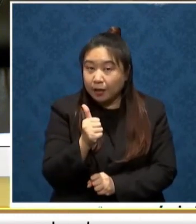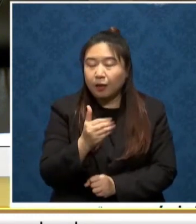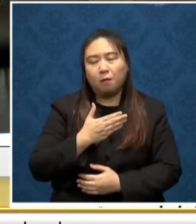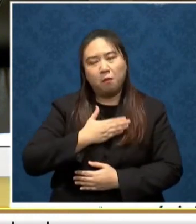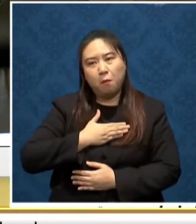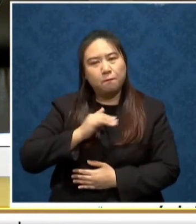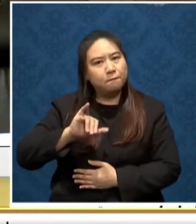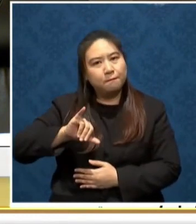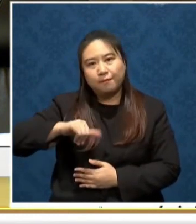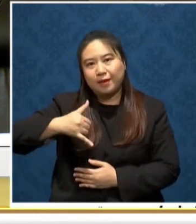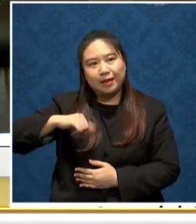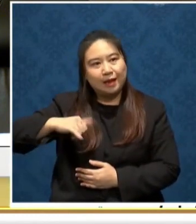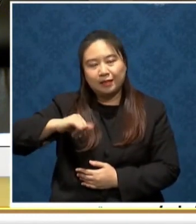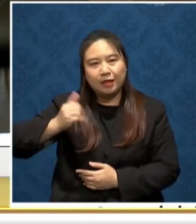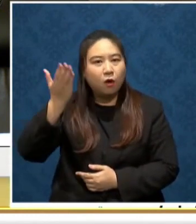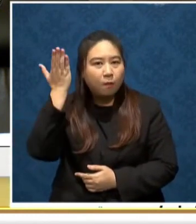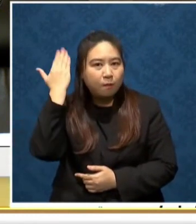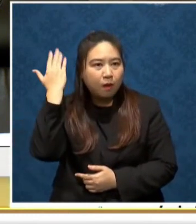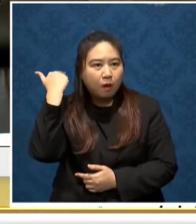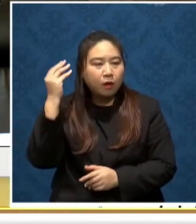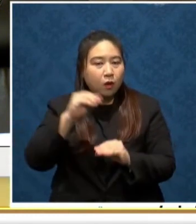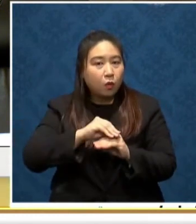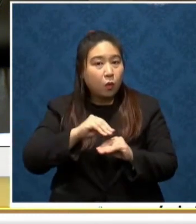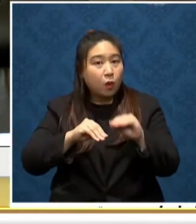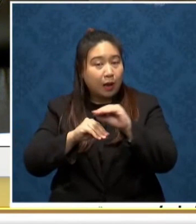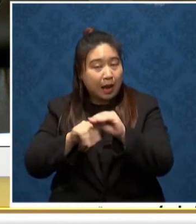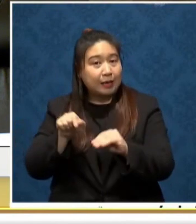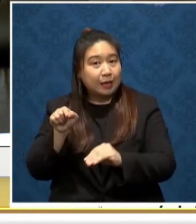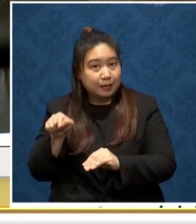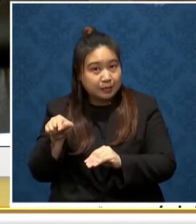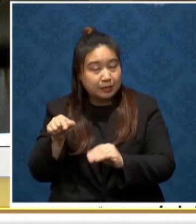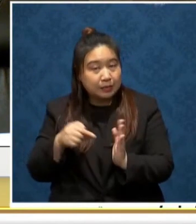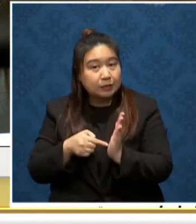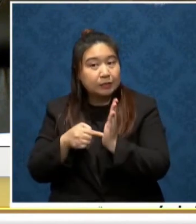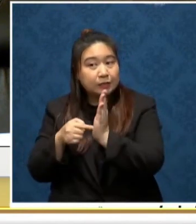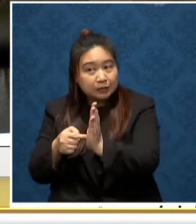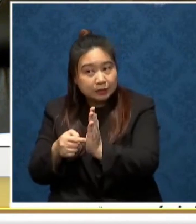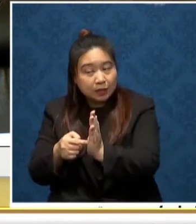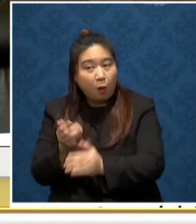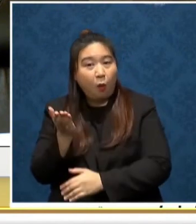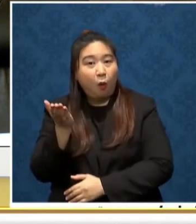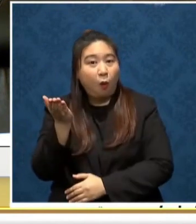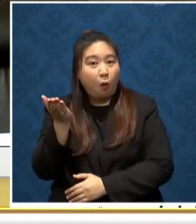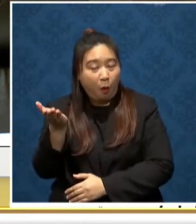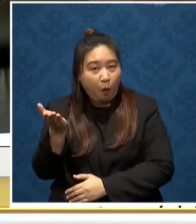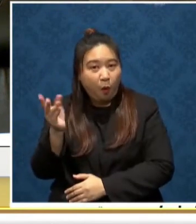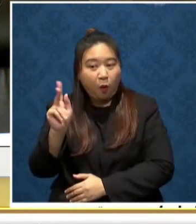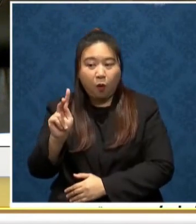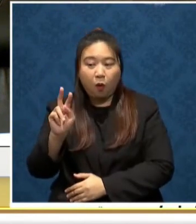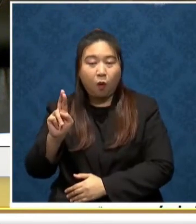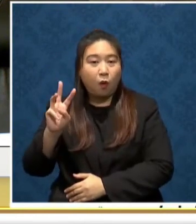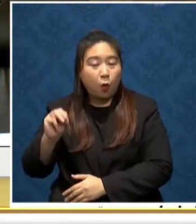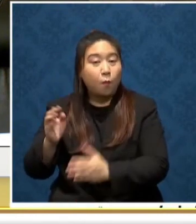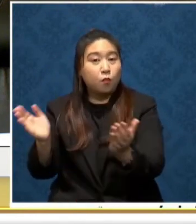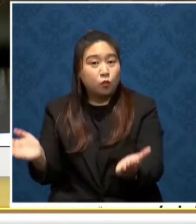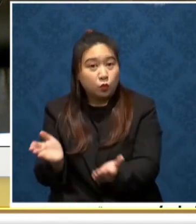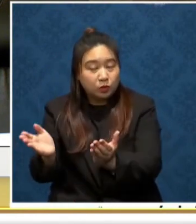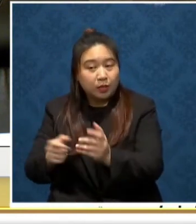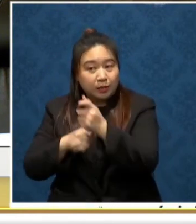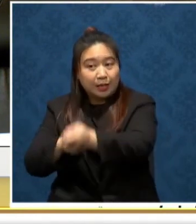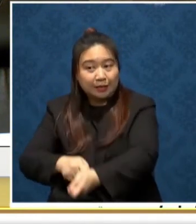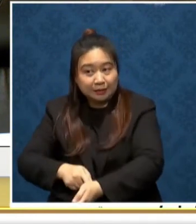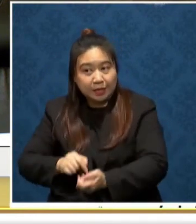จว่าที่ผ่านมาได้โครงการเหล่านี้ได้ขอผ่านกรมส่งเสริม สหกรณ์หรือกรมส่งเสริมเกษตรไปบ้